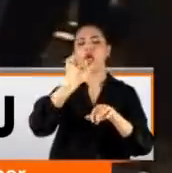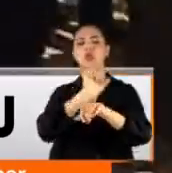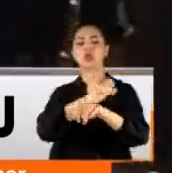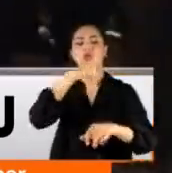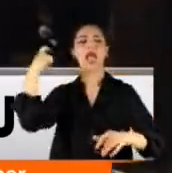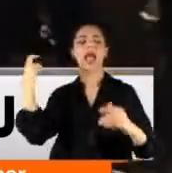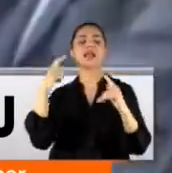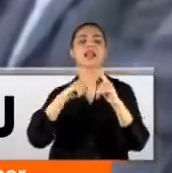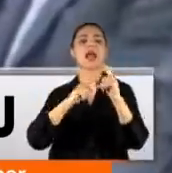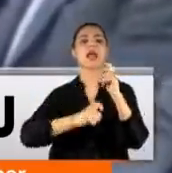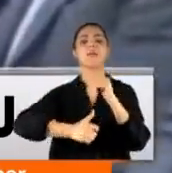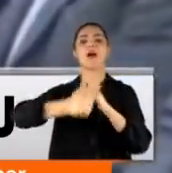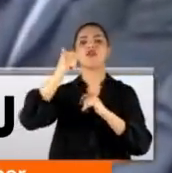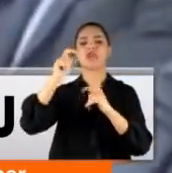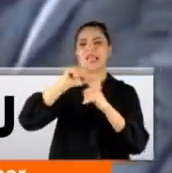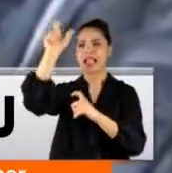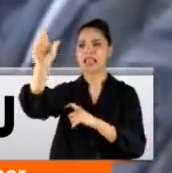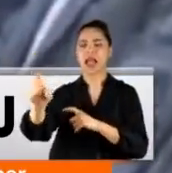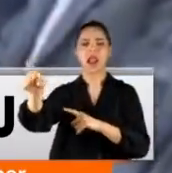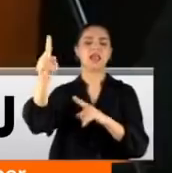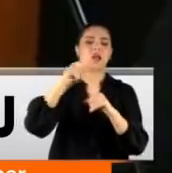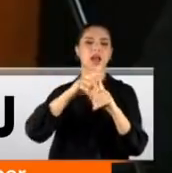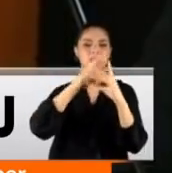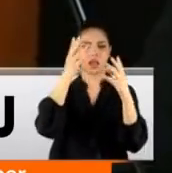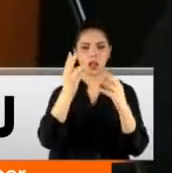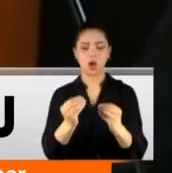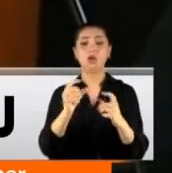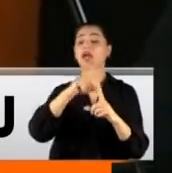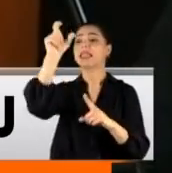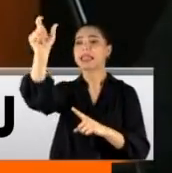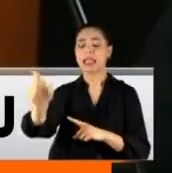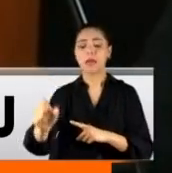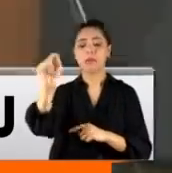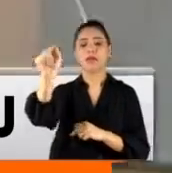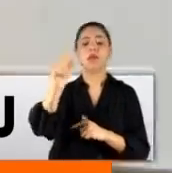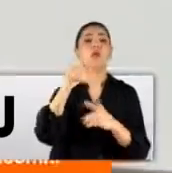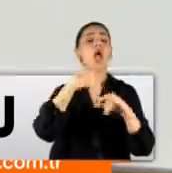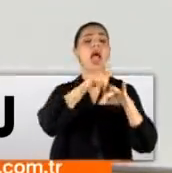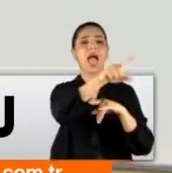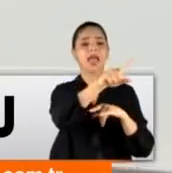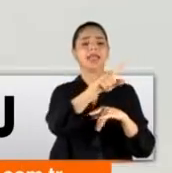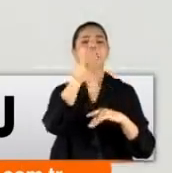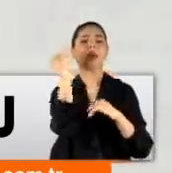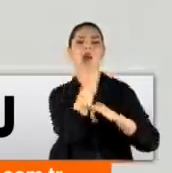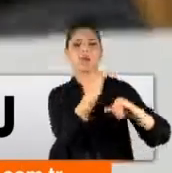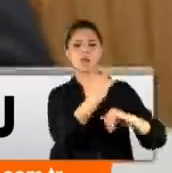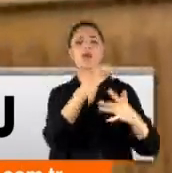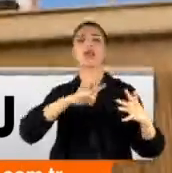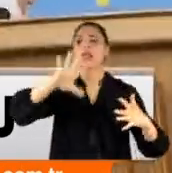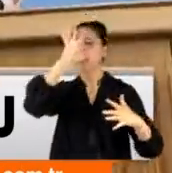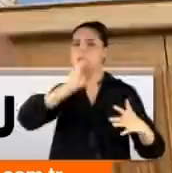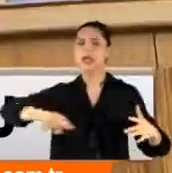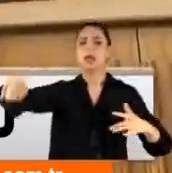Selahattin Demirtaş açtı. Buna alışsanız diyorum. Demirtaş, HDP'ye hakaret etmek, ayar vermeye kalkmak hiçbir